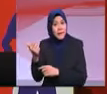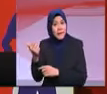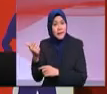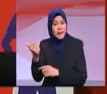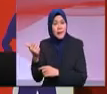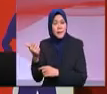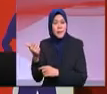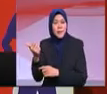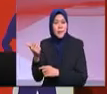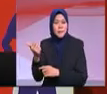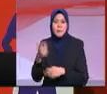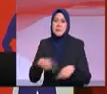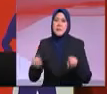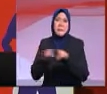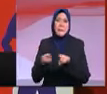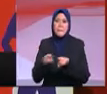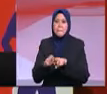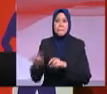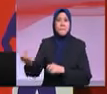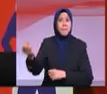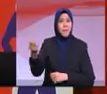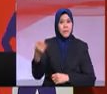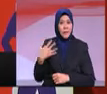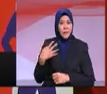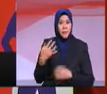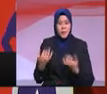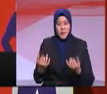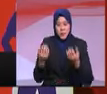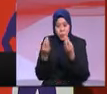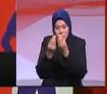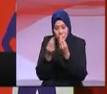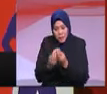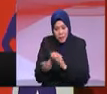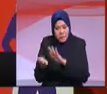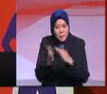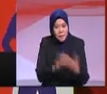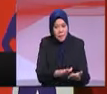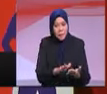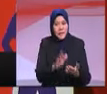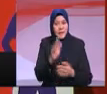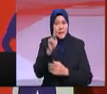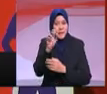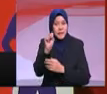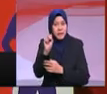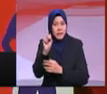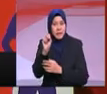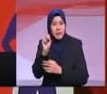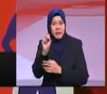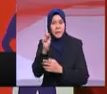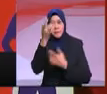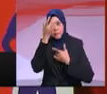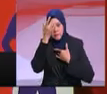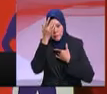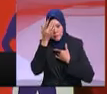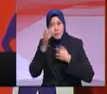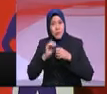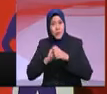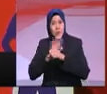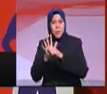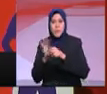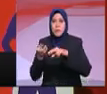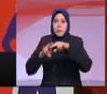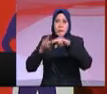telah pun memaklumkan bahawa kadar kematian dan juga kes-kes jangkitan meningkat,